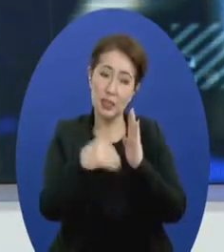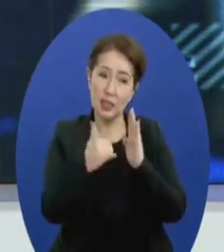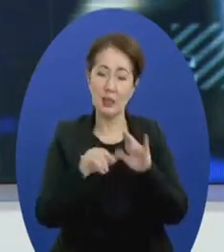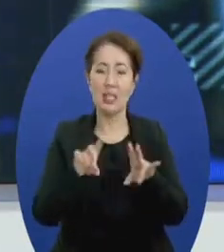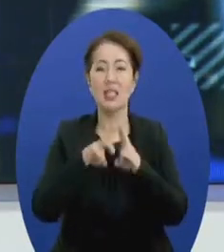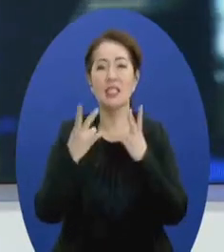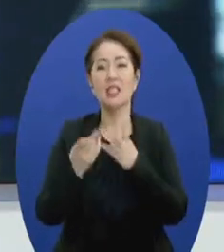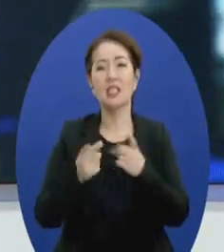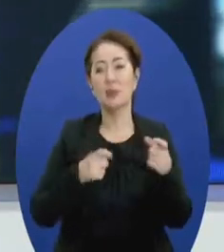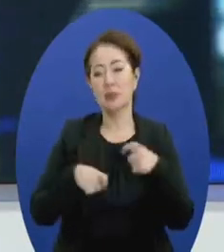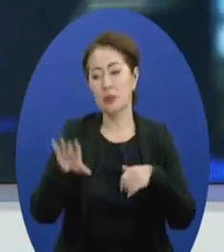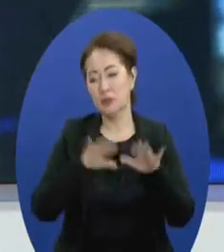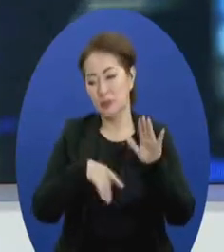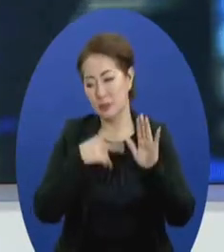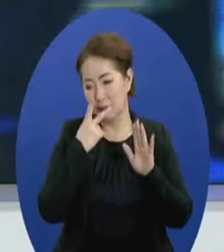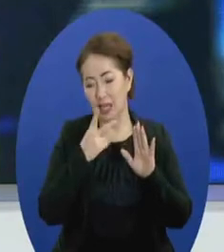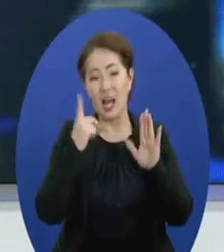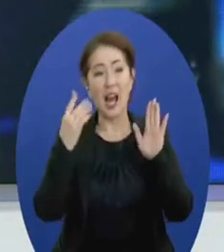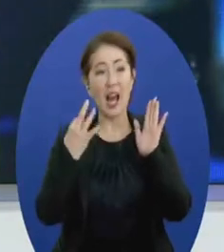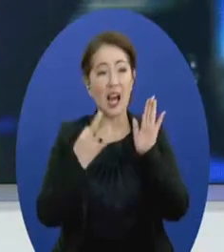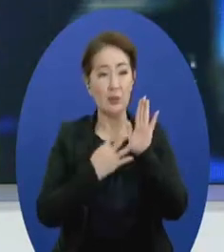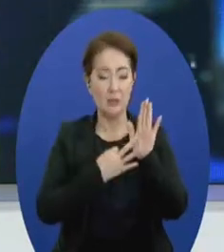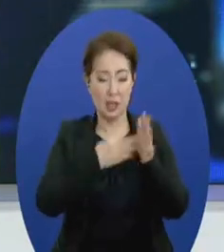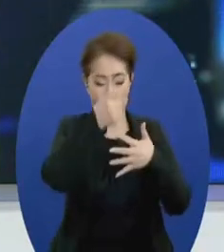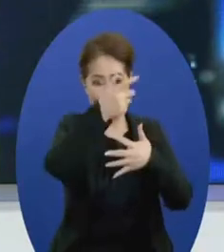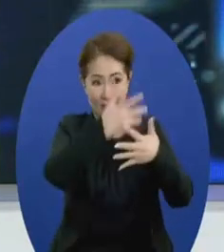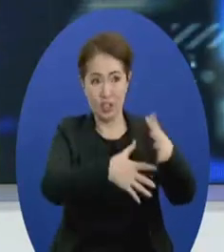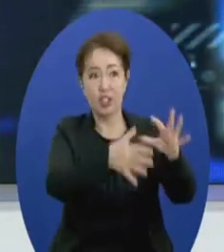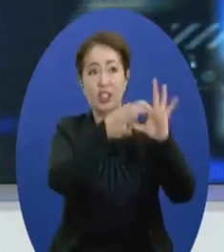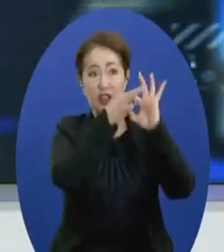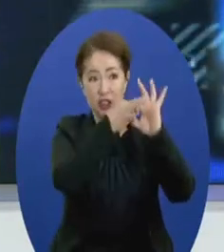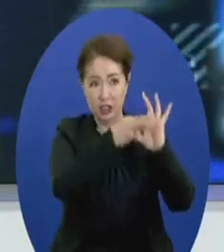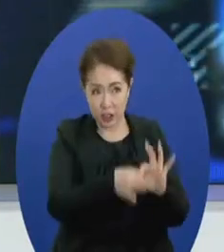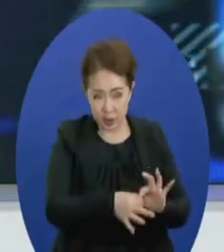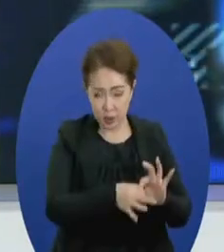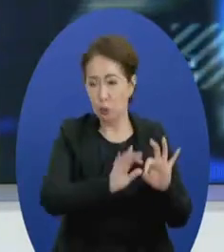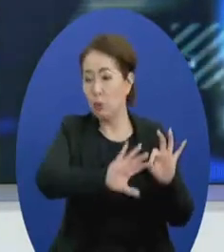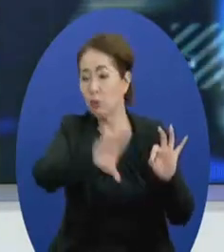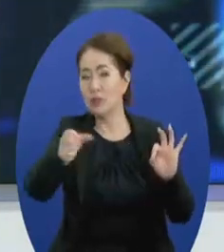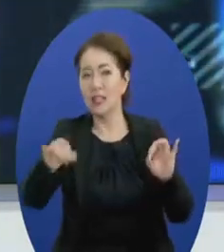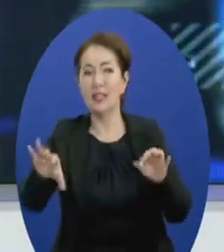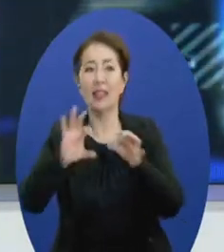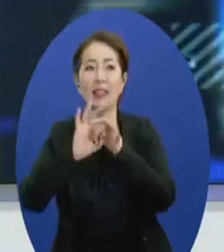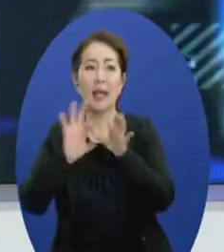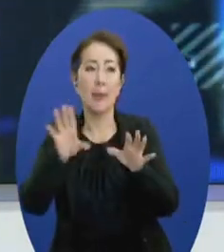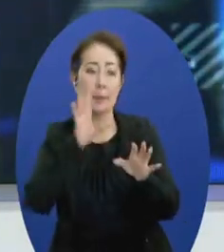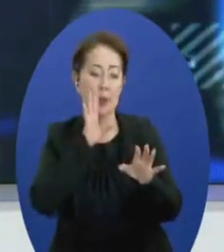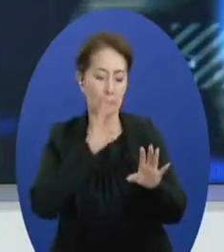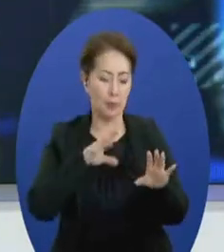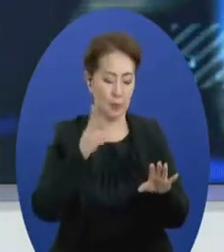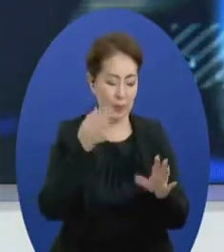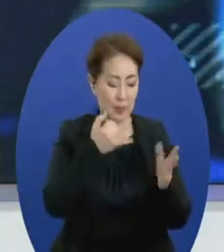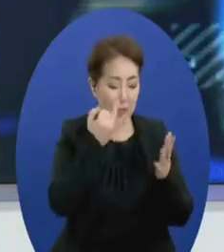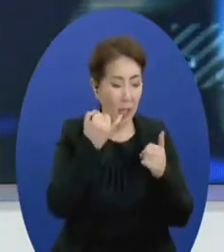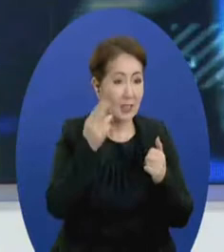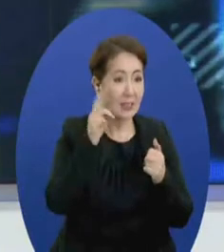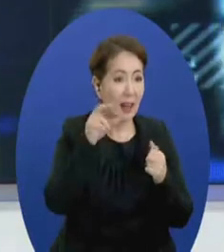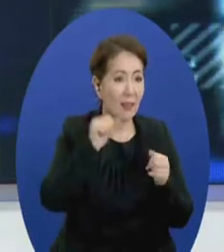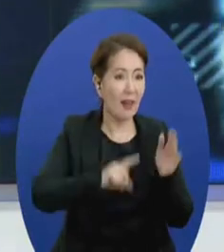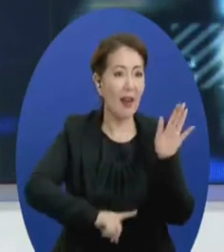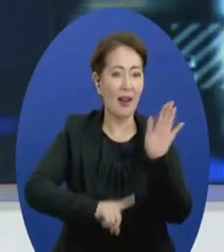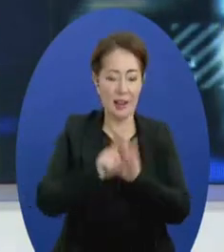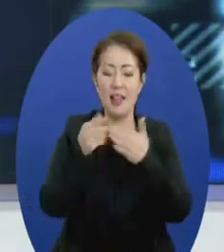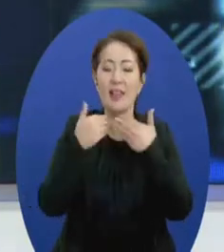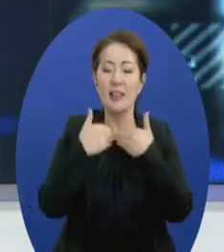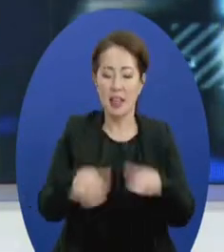байдлыг харгалзаад нийт 18 салбраас бусад чиглэлийн үйлчилгээ, үйл ажиллагааг эрт 7 хоногийн даваа гарагийн өглөөнөөс эхлэн нэг шийдвэрийг нийслэлийн